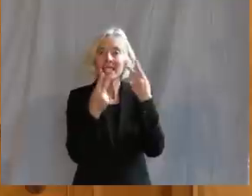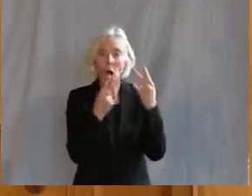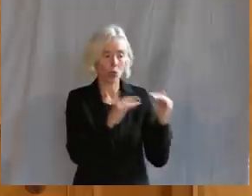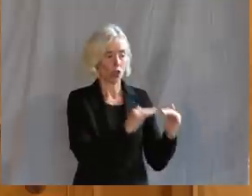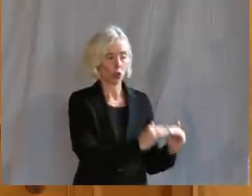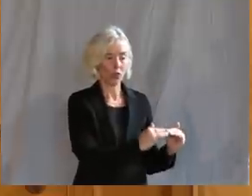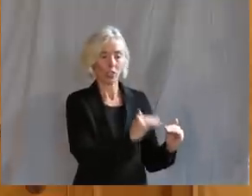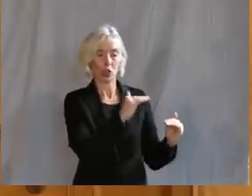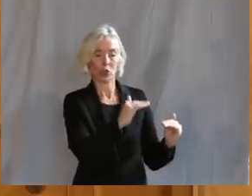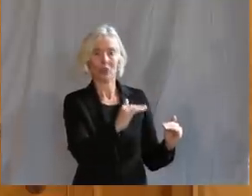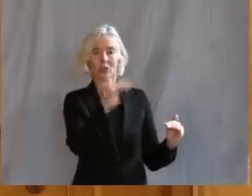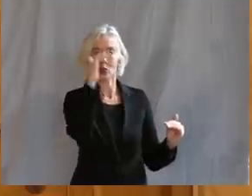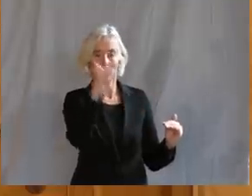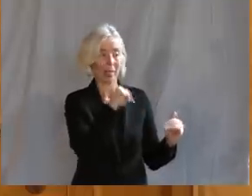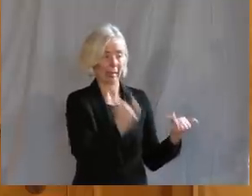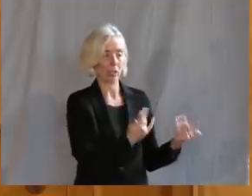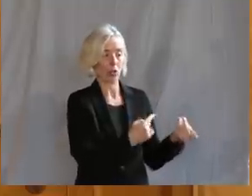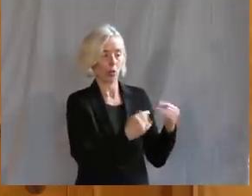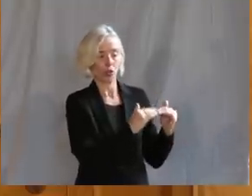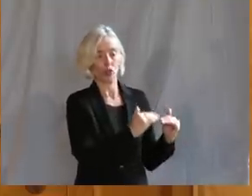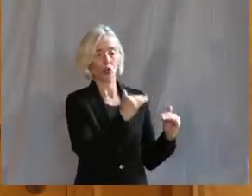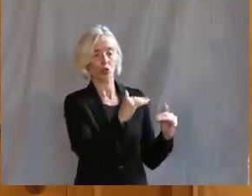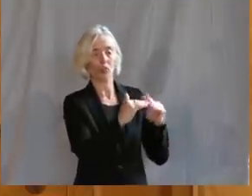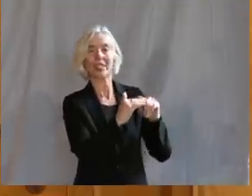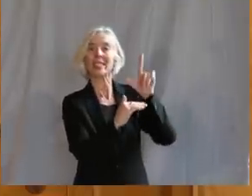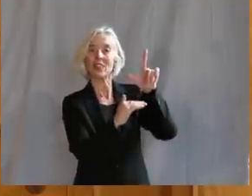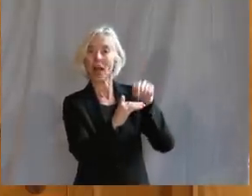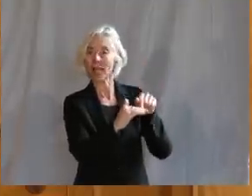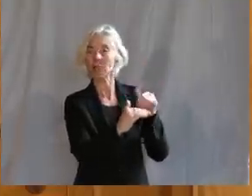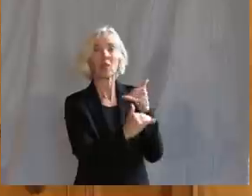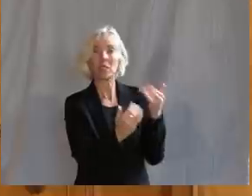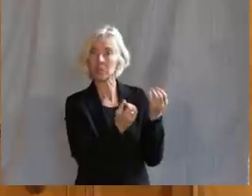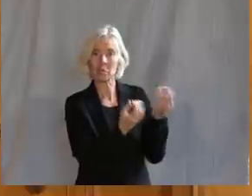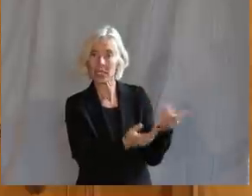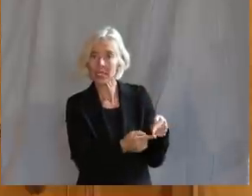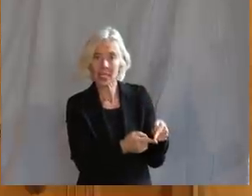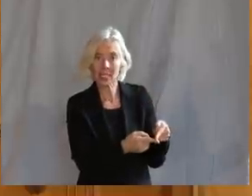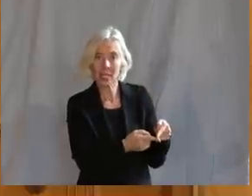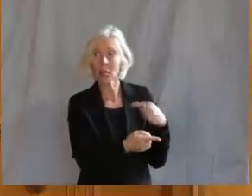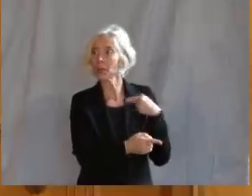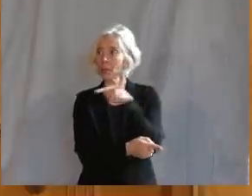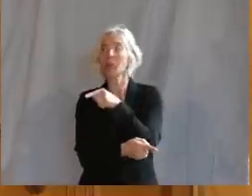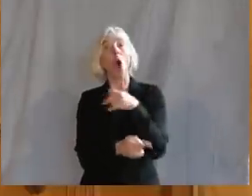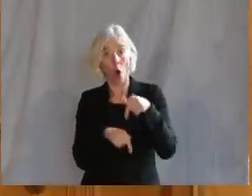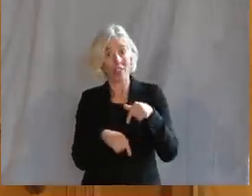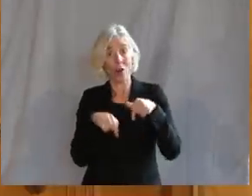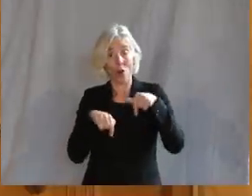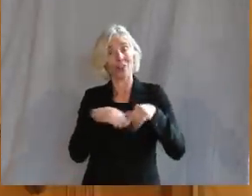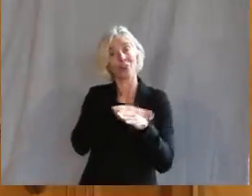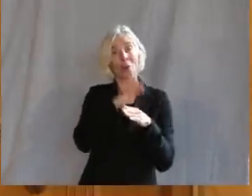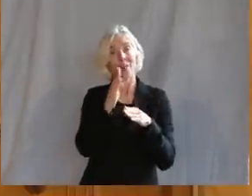der angestiegenen Infektionszahlen weiter? Wir hatten heute Vormittag zusammen mit dem Gesundheitsamt einen runden Tisch, haben